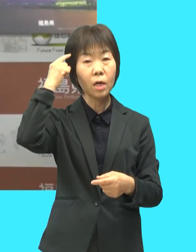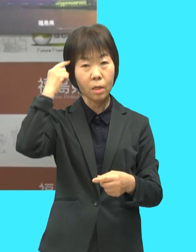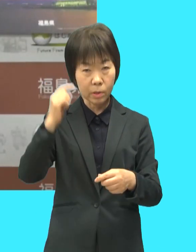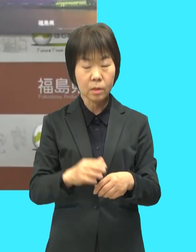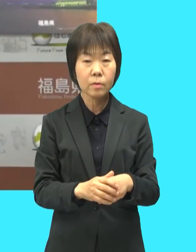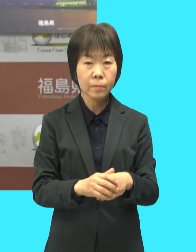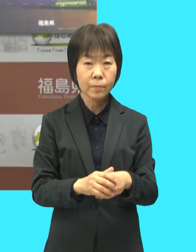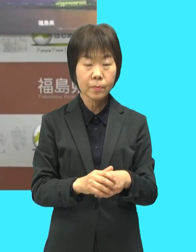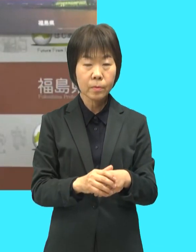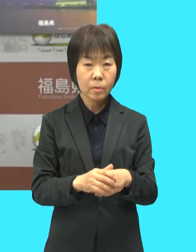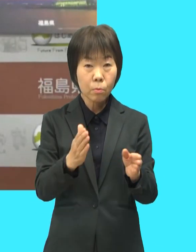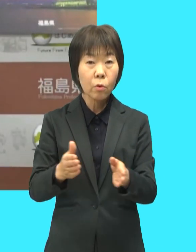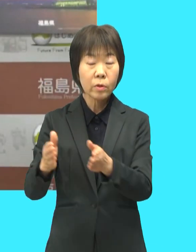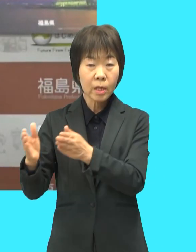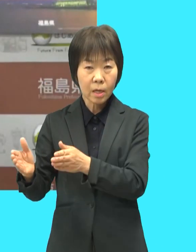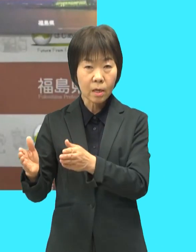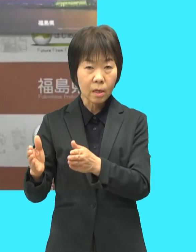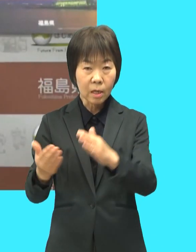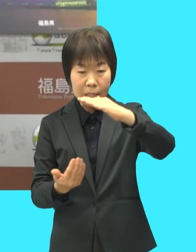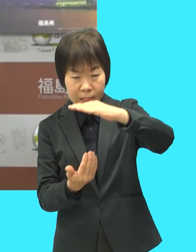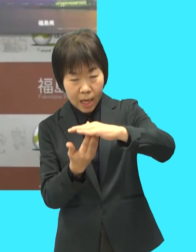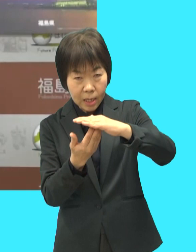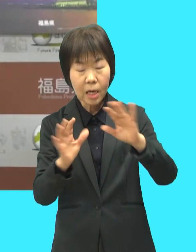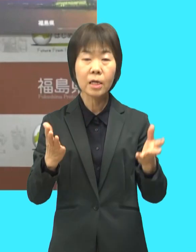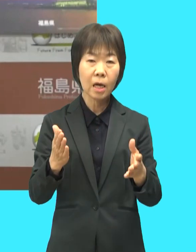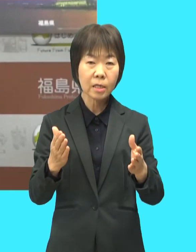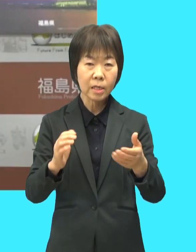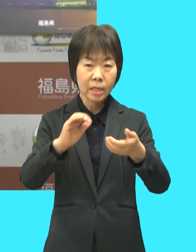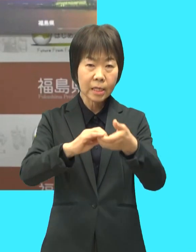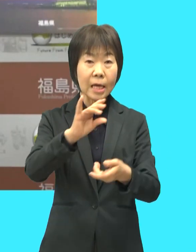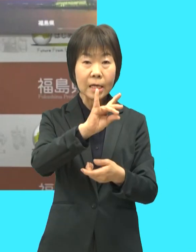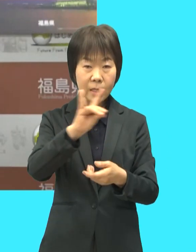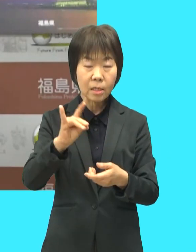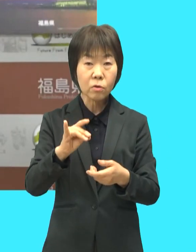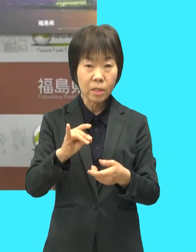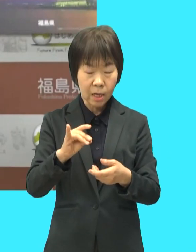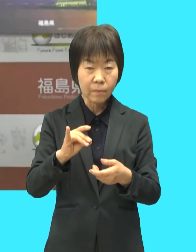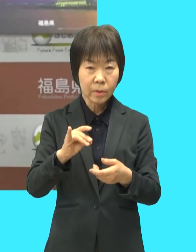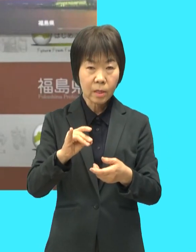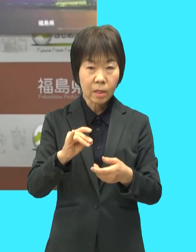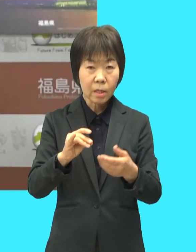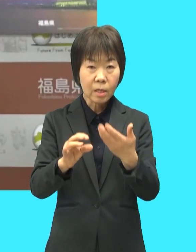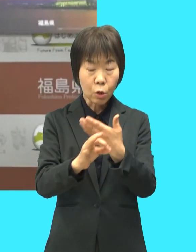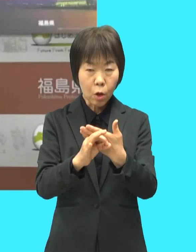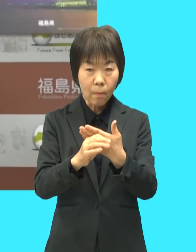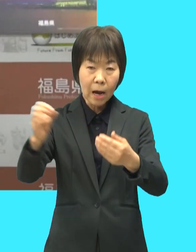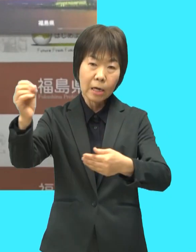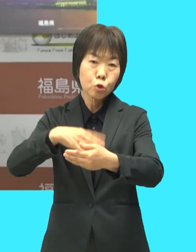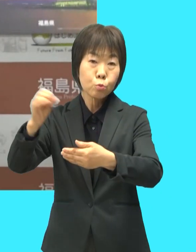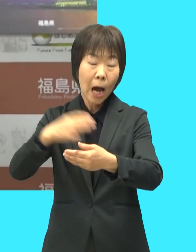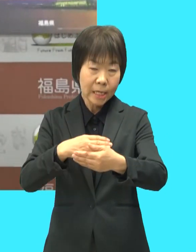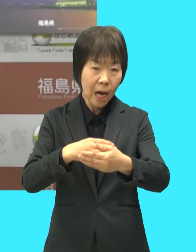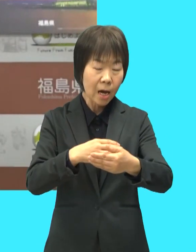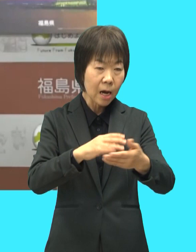。また一方で制限するものではない定義として、例えばスーパーや薬局など